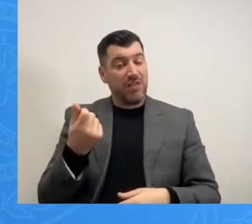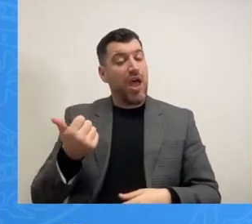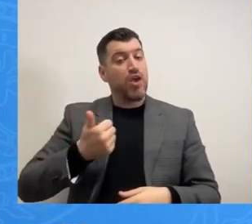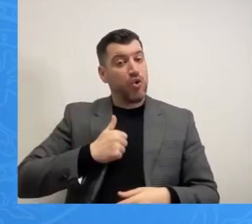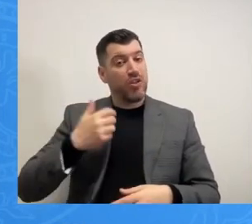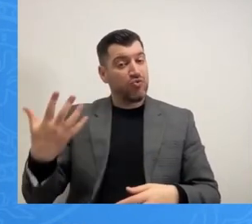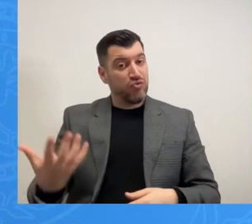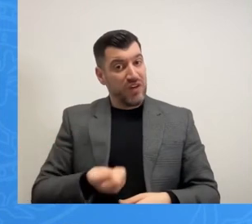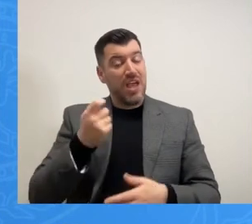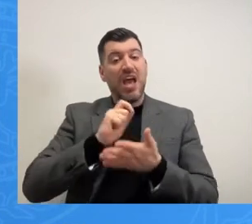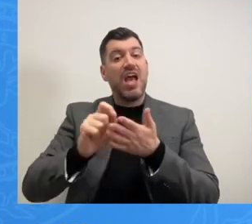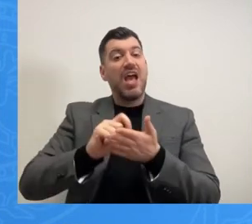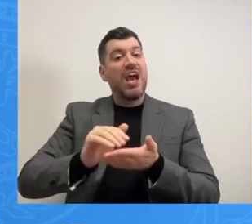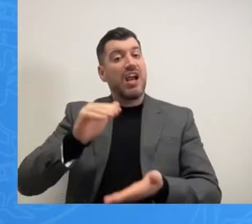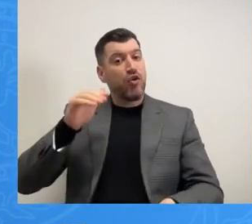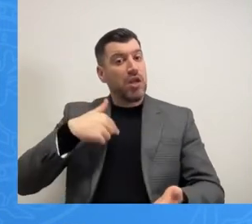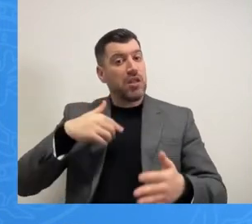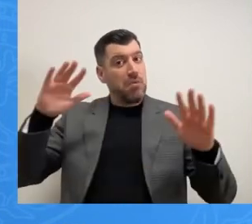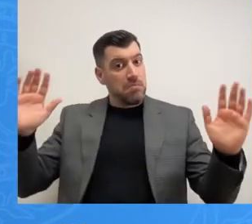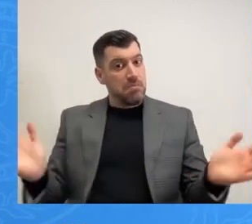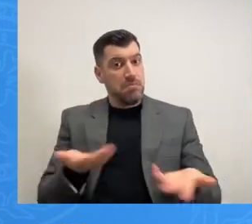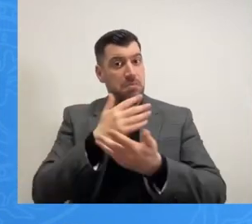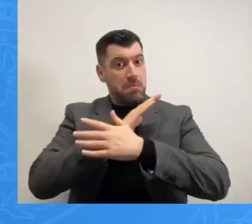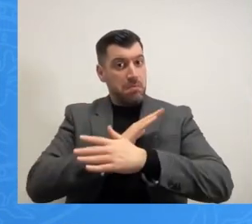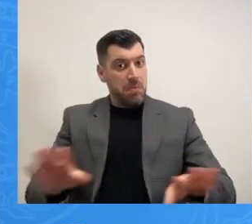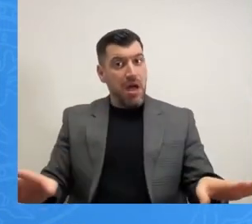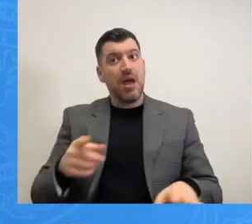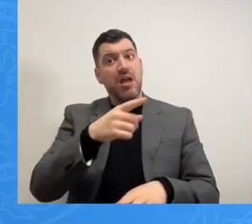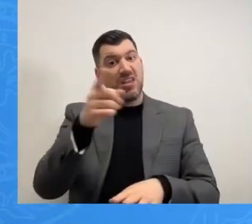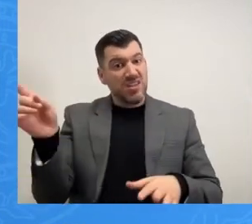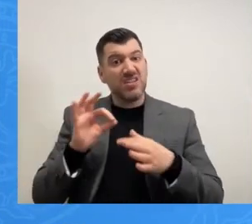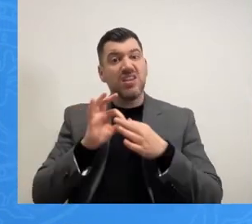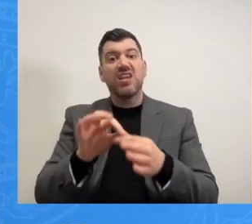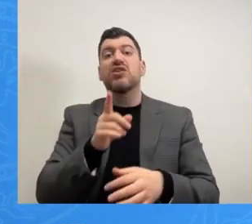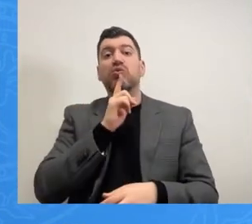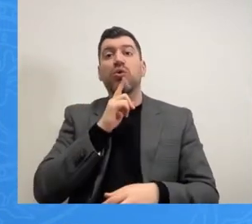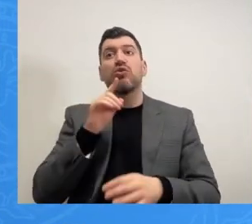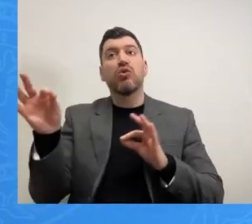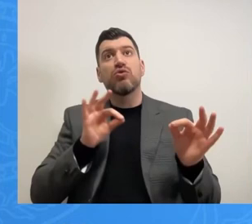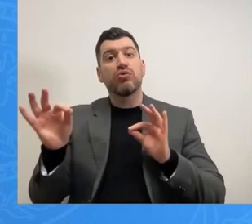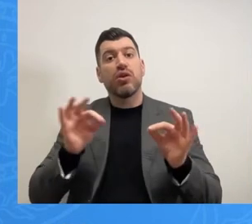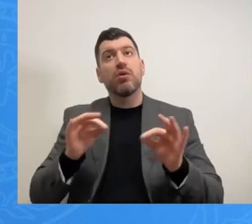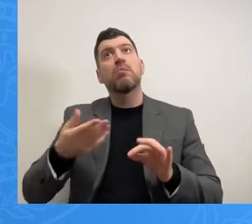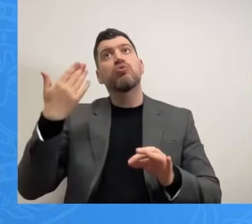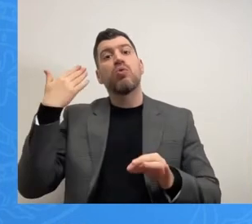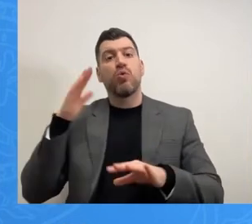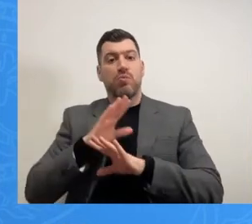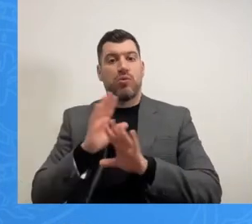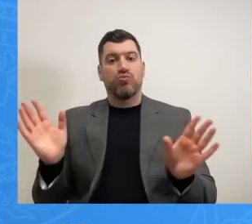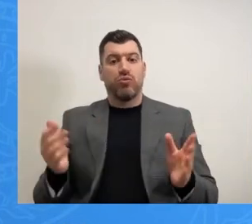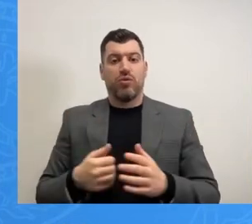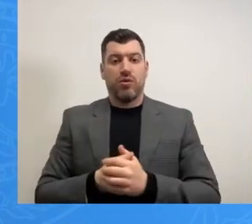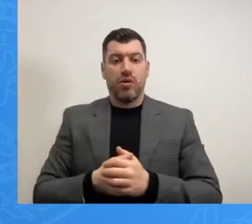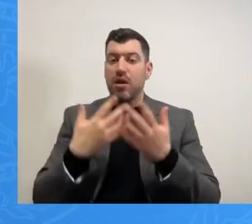γραφειοκρατία ξεπερνάτε και τα κάνετε. Και τα κάνετε και εσείς τώρα. Δεν τα κάναμε μόνο οι προηγούμενοι. Και εσείς έτσι συνεχίζετε μέχρι τώρα. Λέμε ότι υπάρχουν